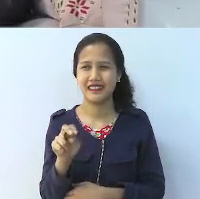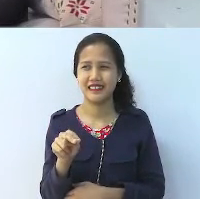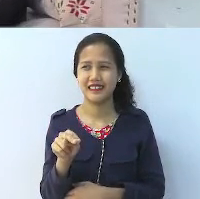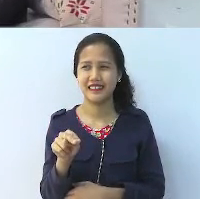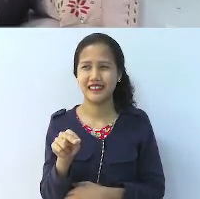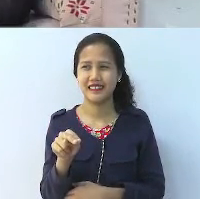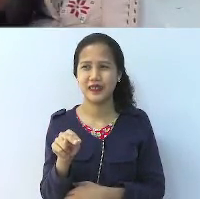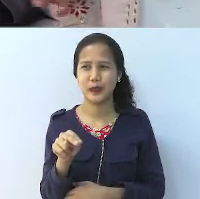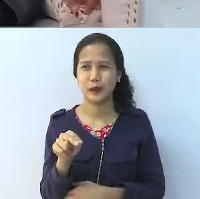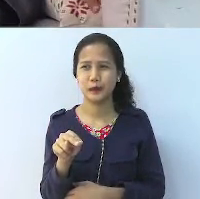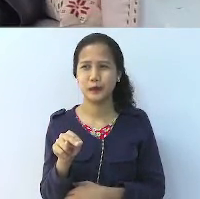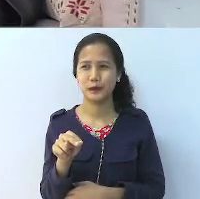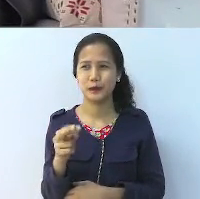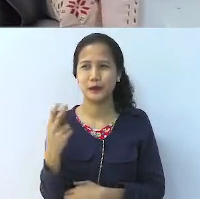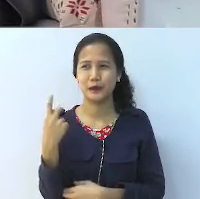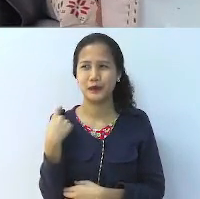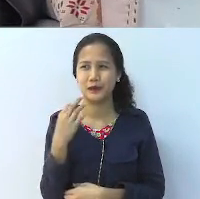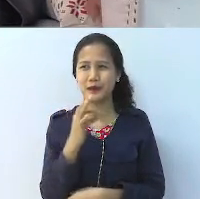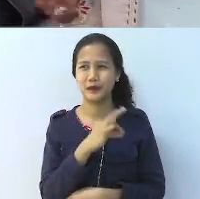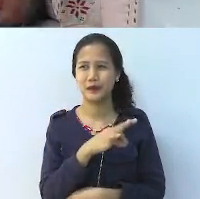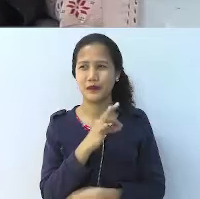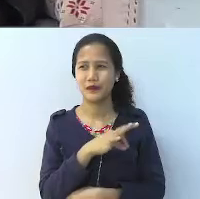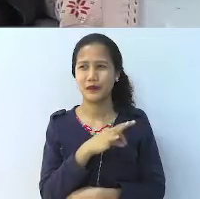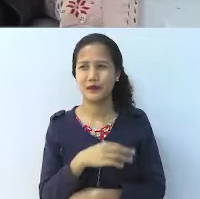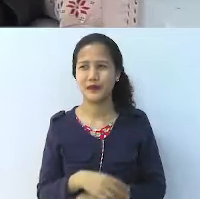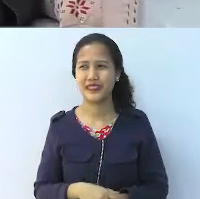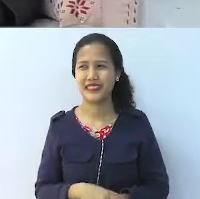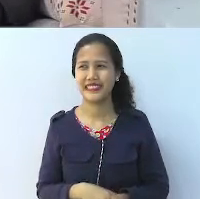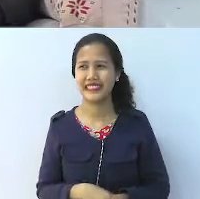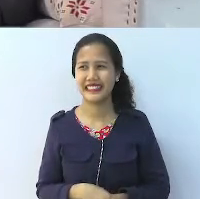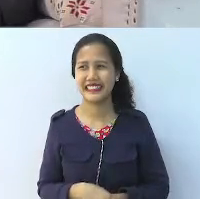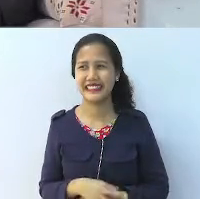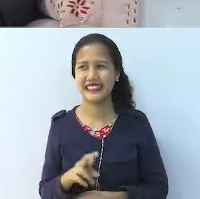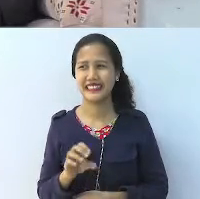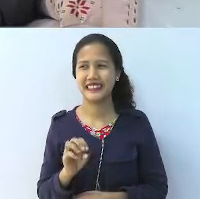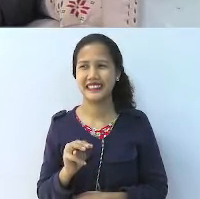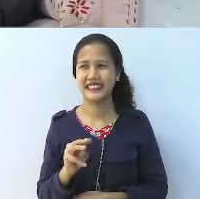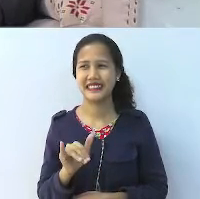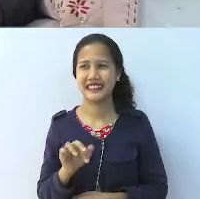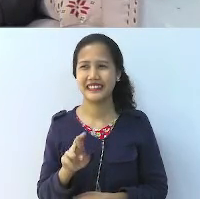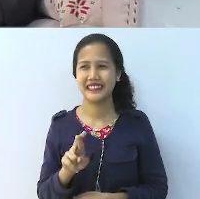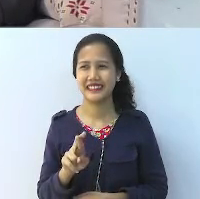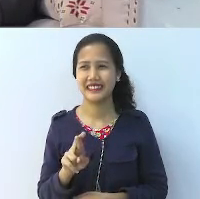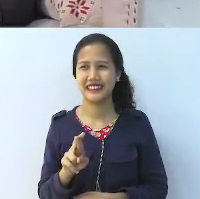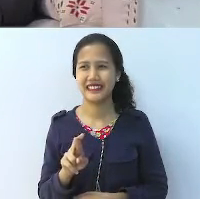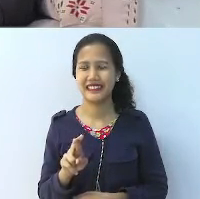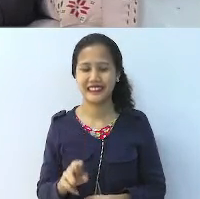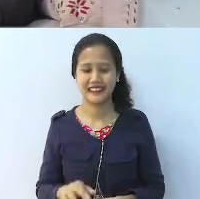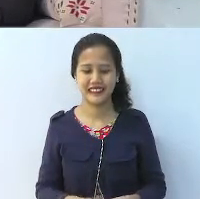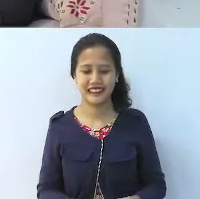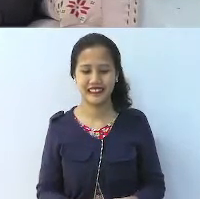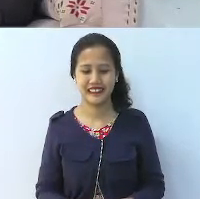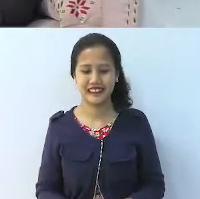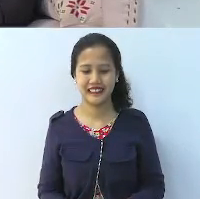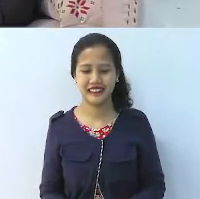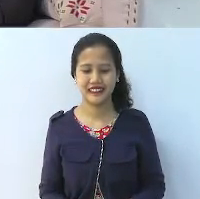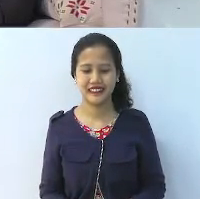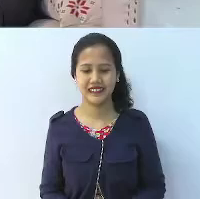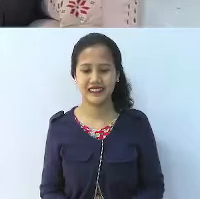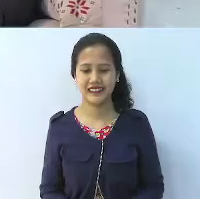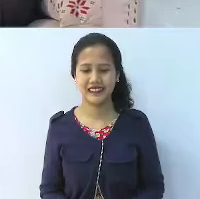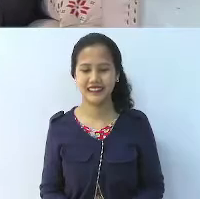yan, ma'am. Siya po ay talagang nakikinig. Yan. Bigyan na nga ng isang 100 peso daw. Ay, grabe naman. Oh, na